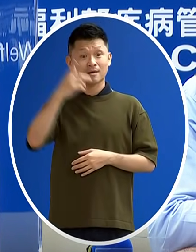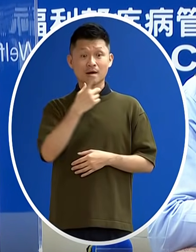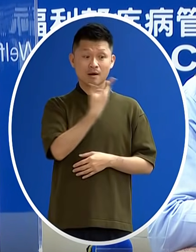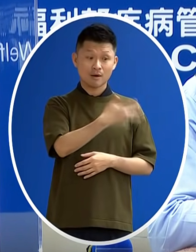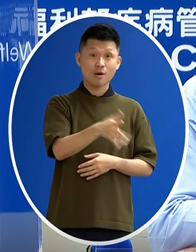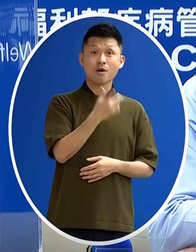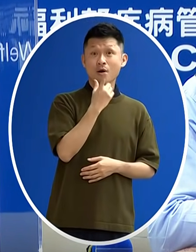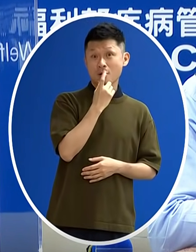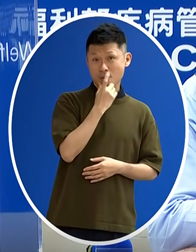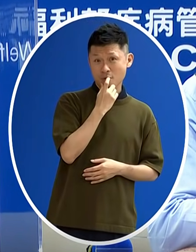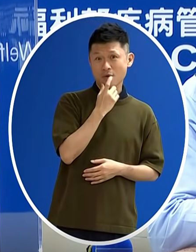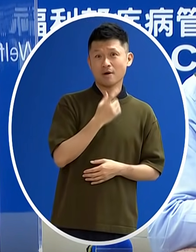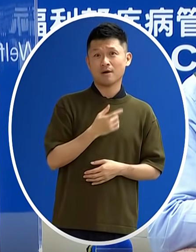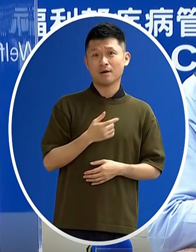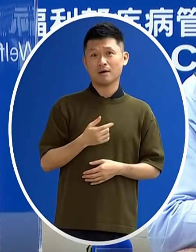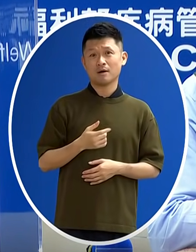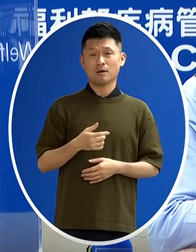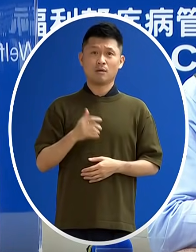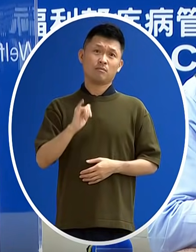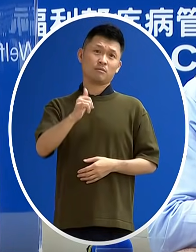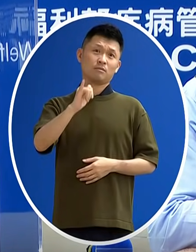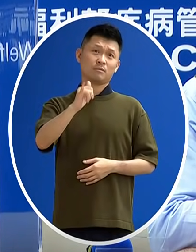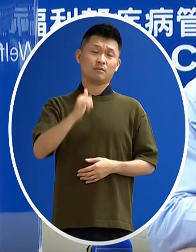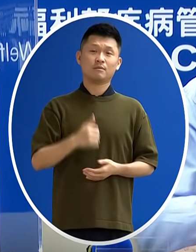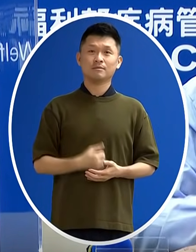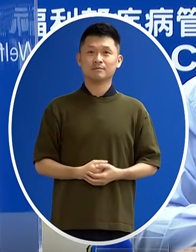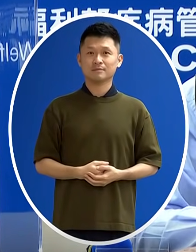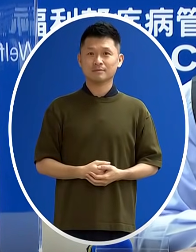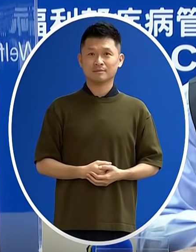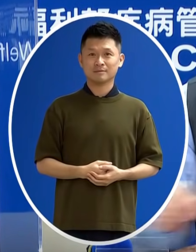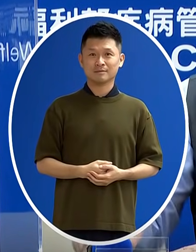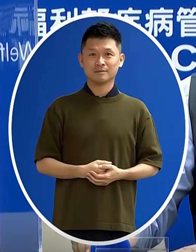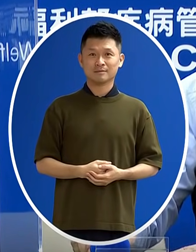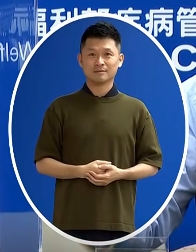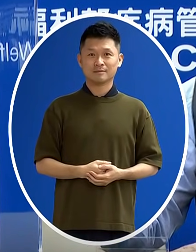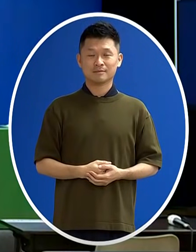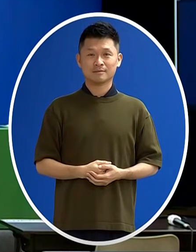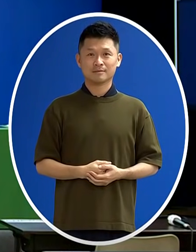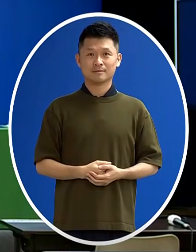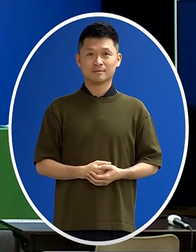哈，啊，蓝天绿水也很好啊，对不对？哈，